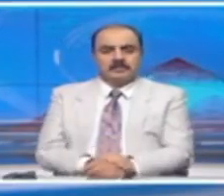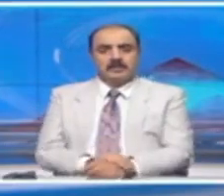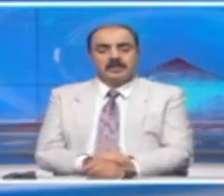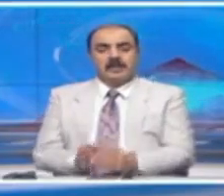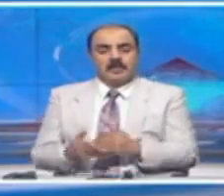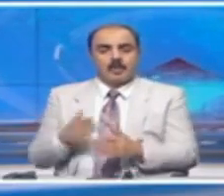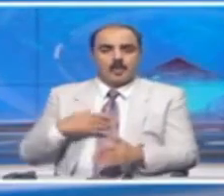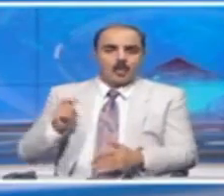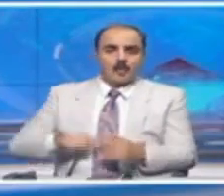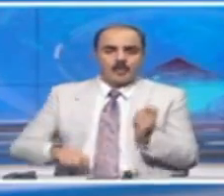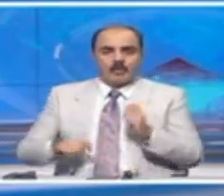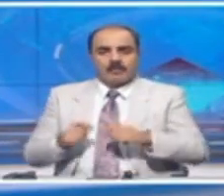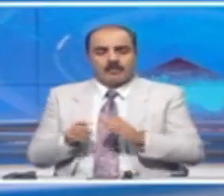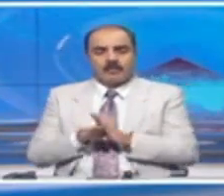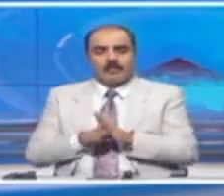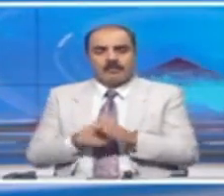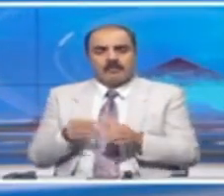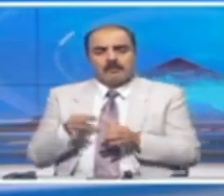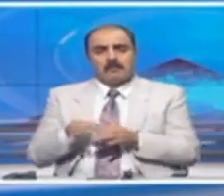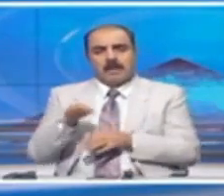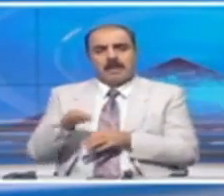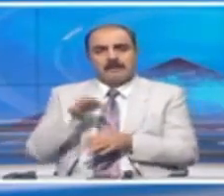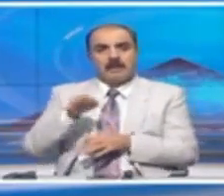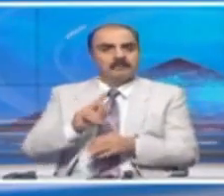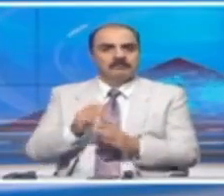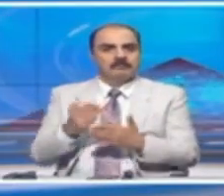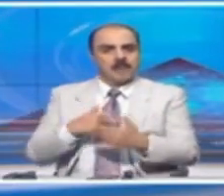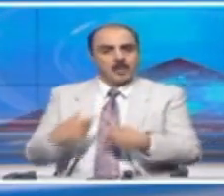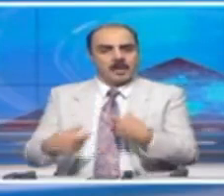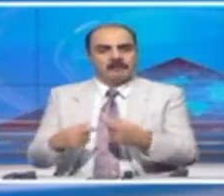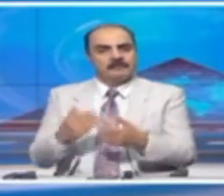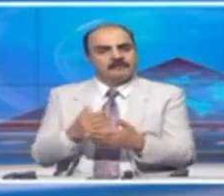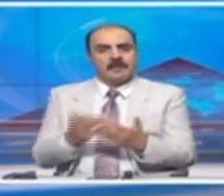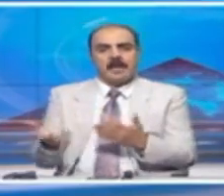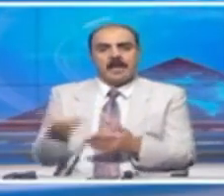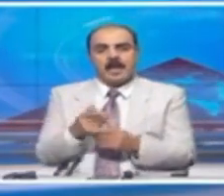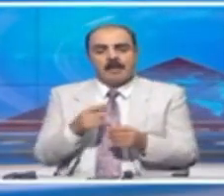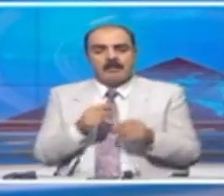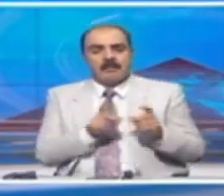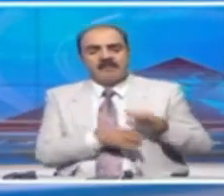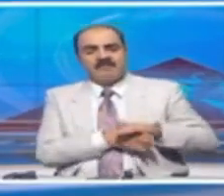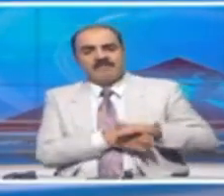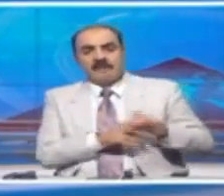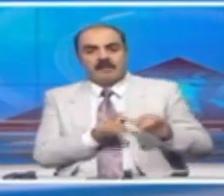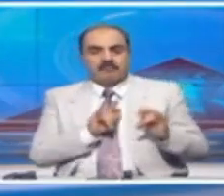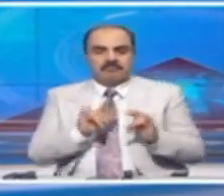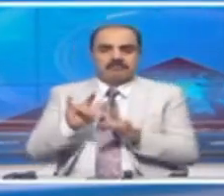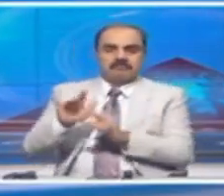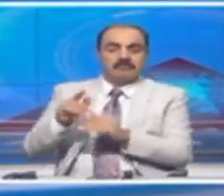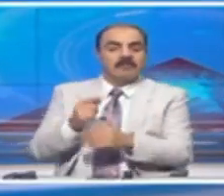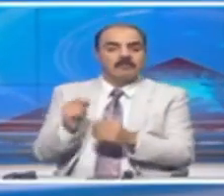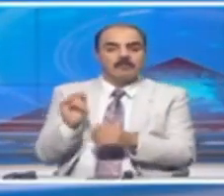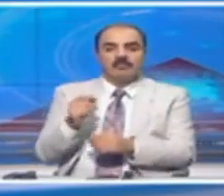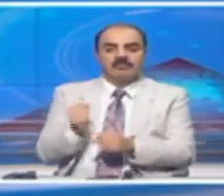الأقل، ويستهدف تحويل العمل الجمركي إلى منظومة استباقية، بما ينعكس على خفض معدلات زمن